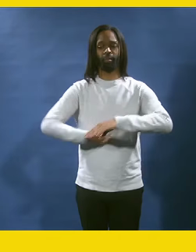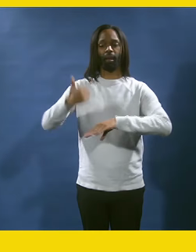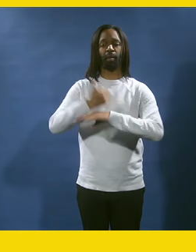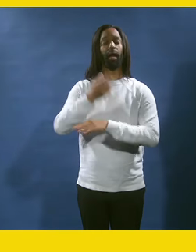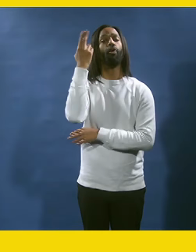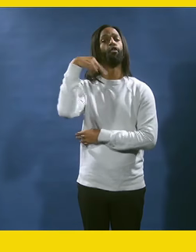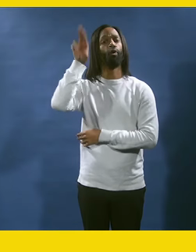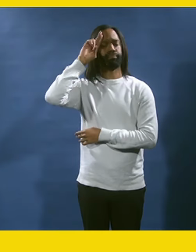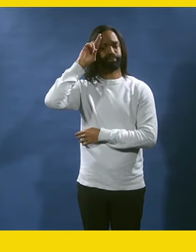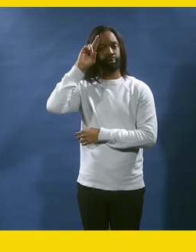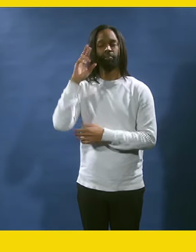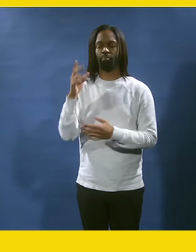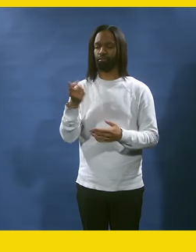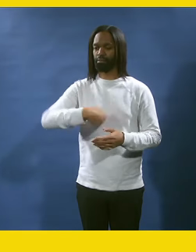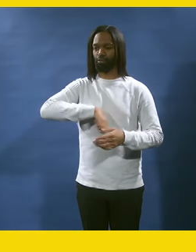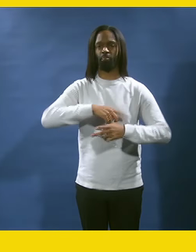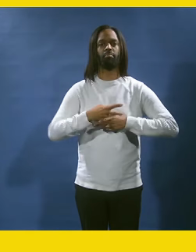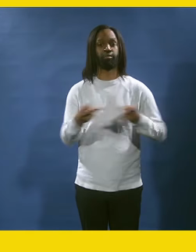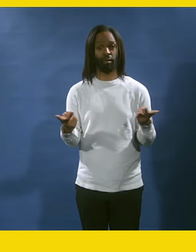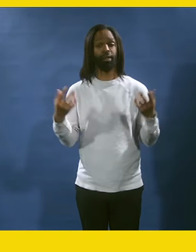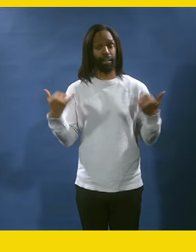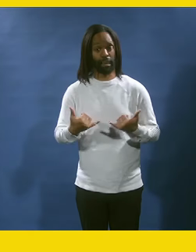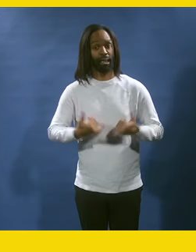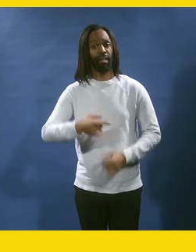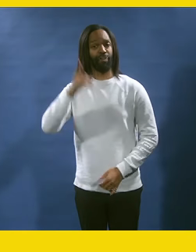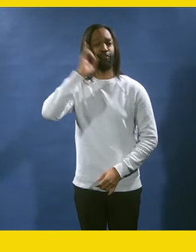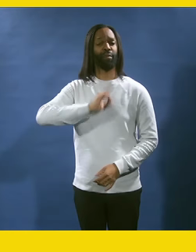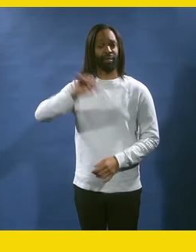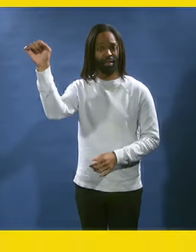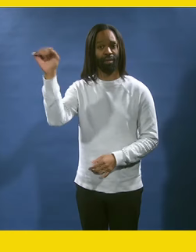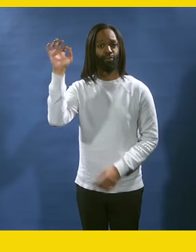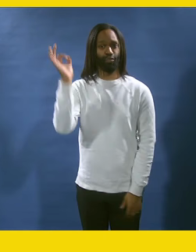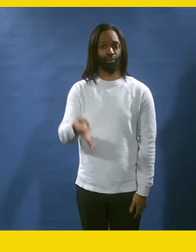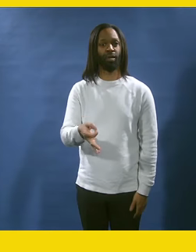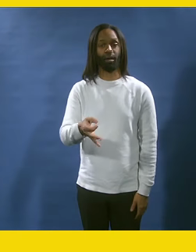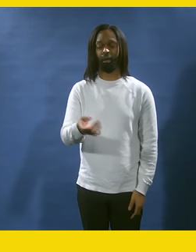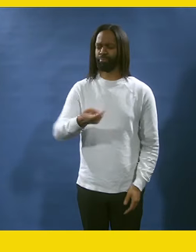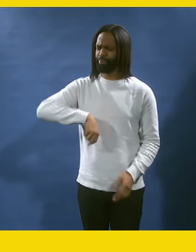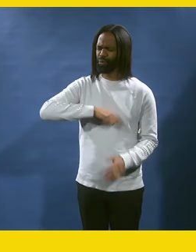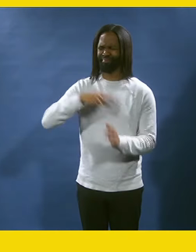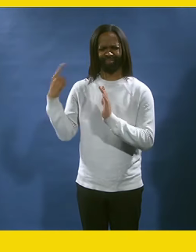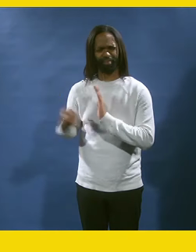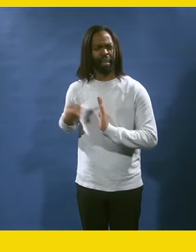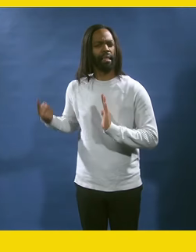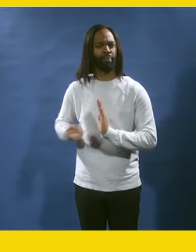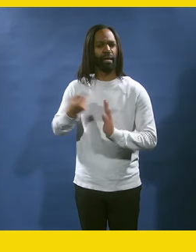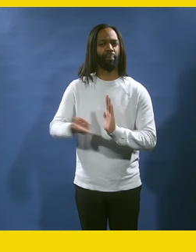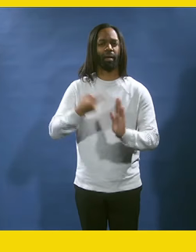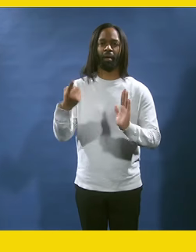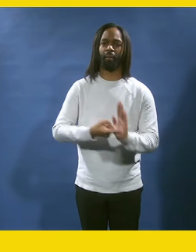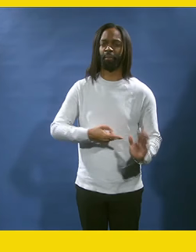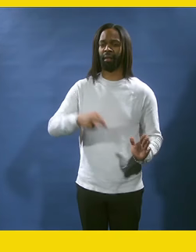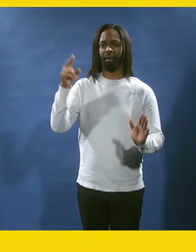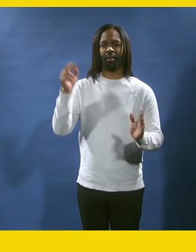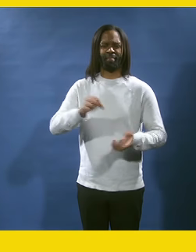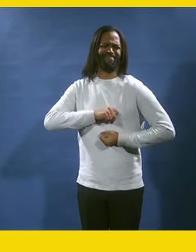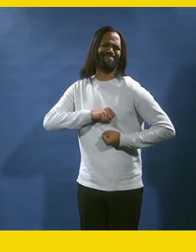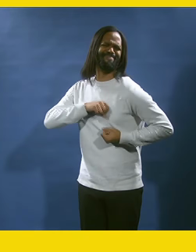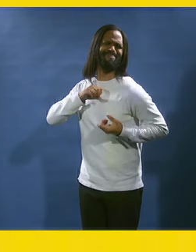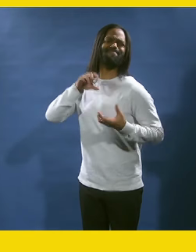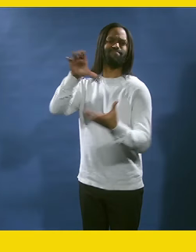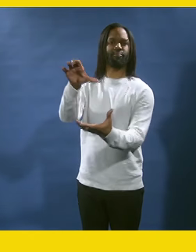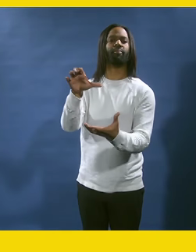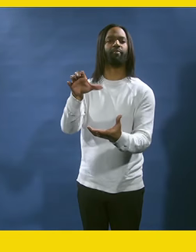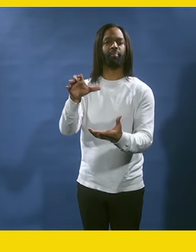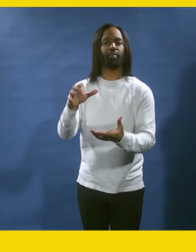disons, nous sommes féministes. Nous le répétons sans relâche, nous le crions parfois, comme lorsque nous battons